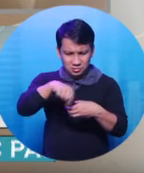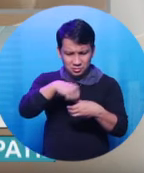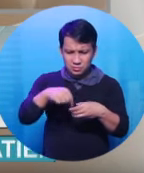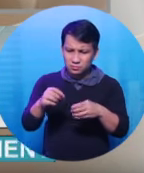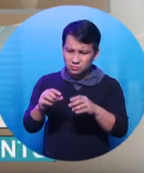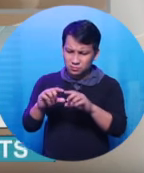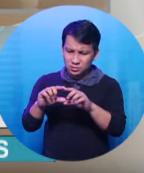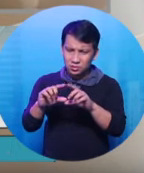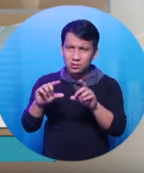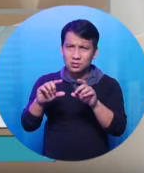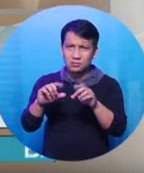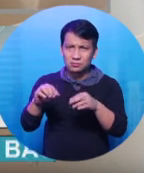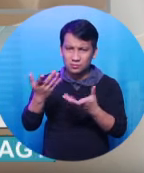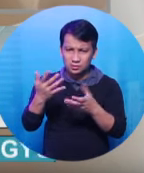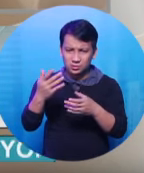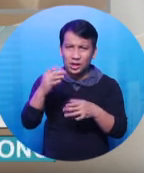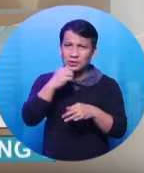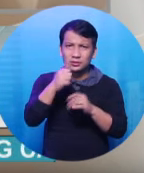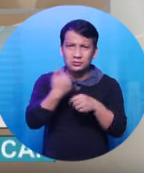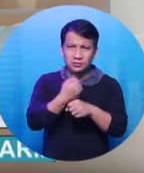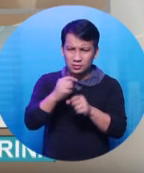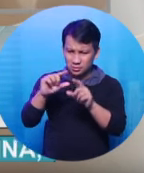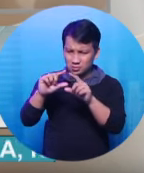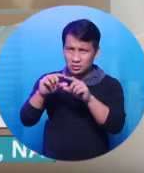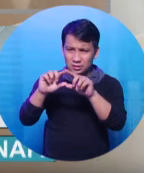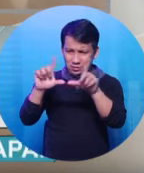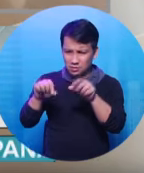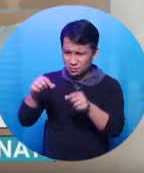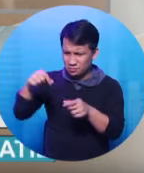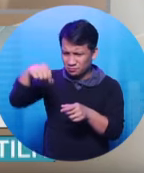powder na sa may,